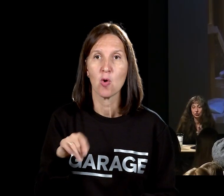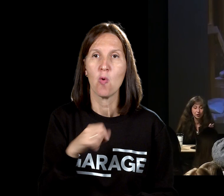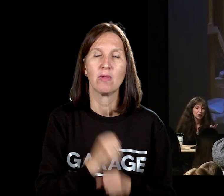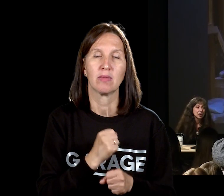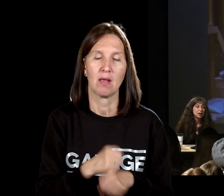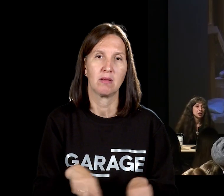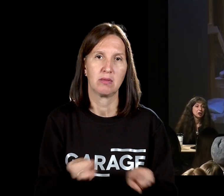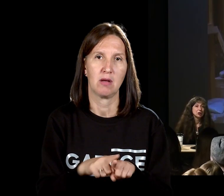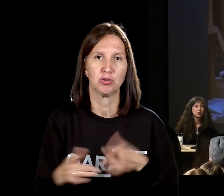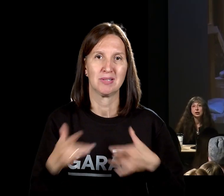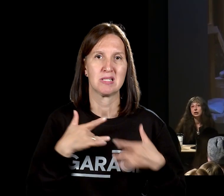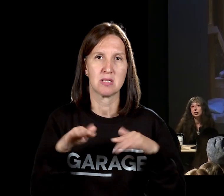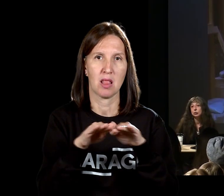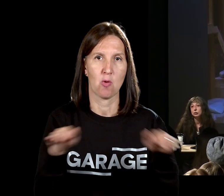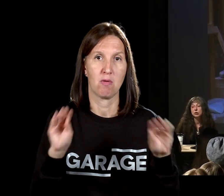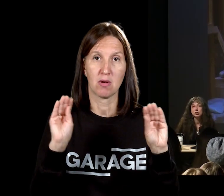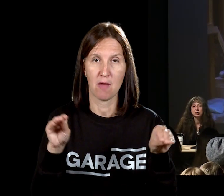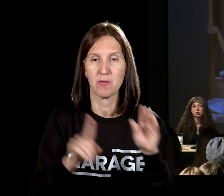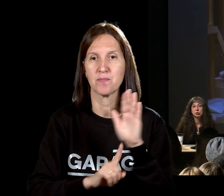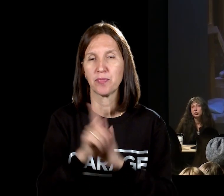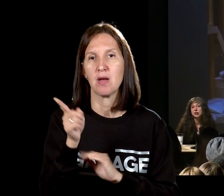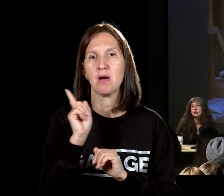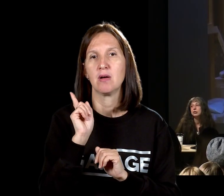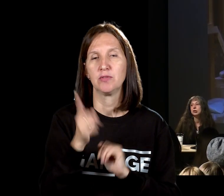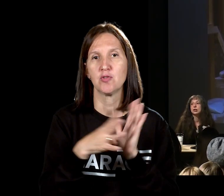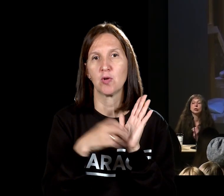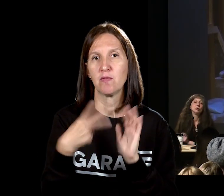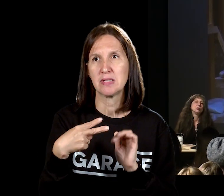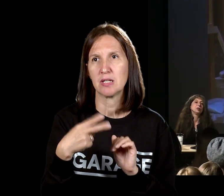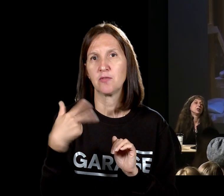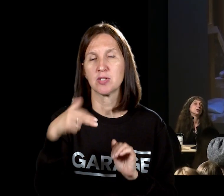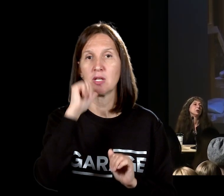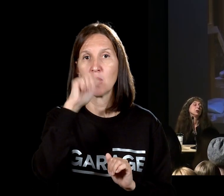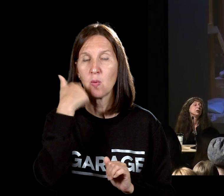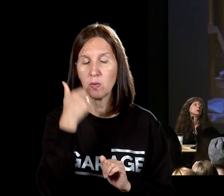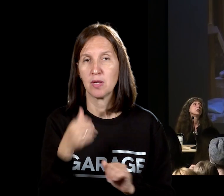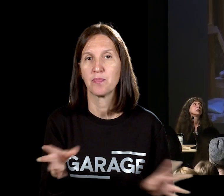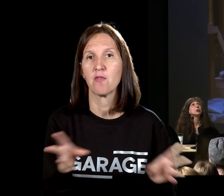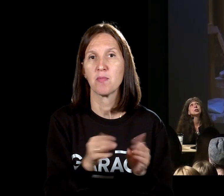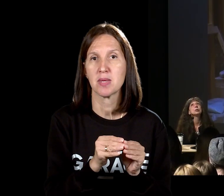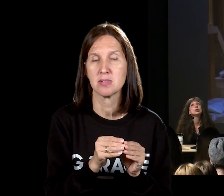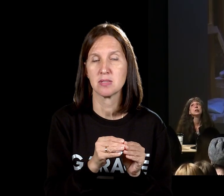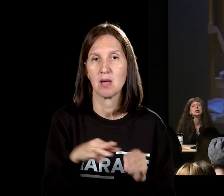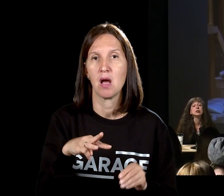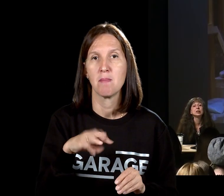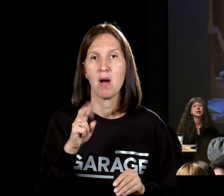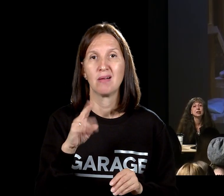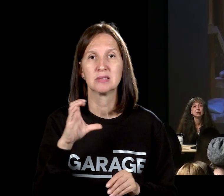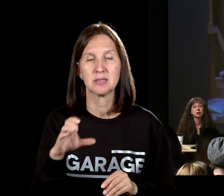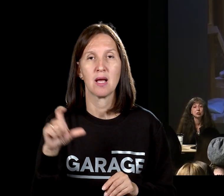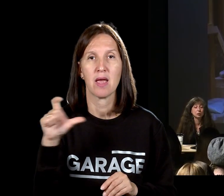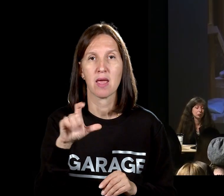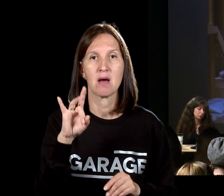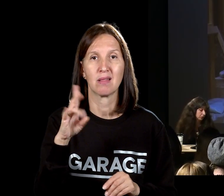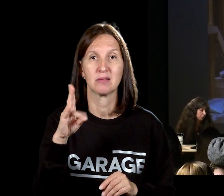сценографией еще с 20-х годов, в конце 20-х или в 30-е годы вместе с Максом Эрнстом делал